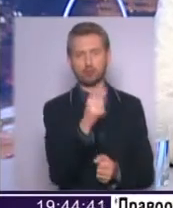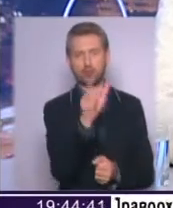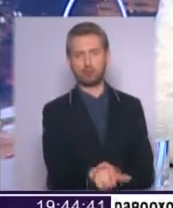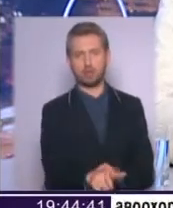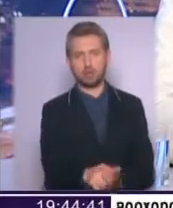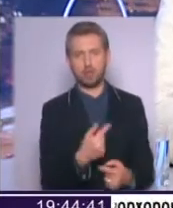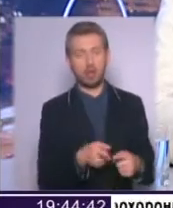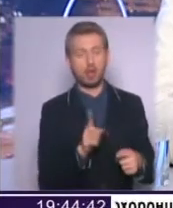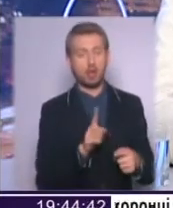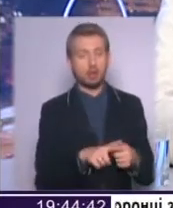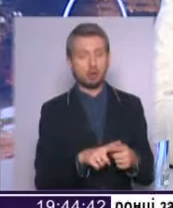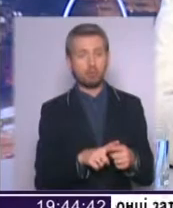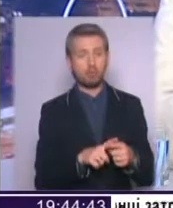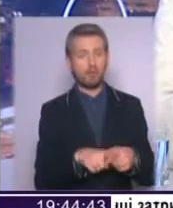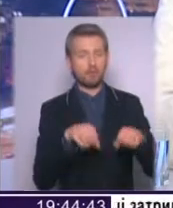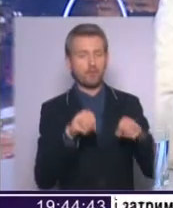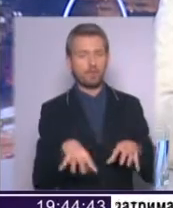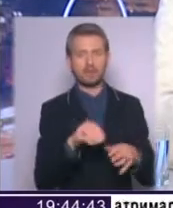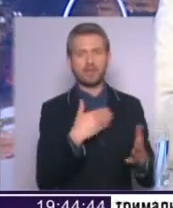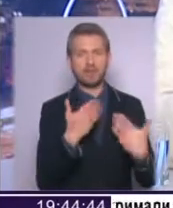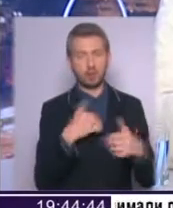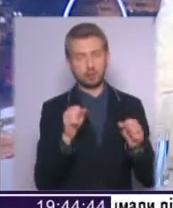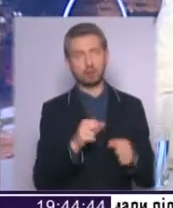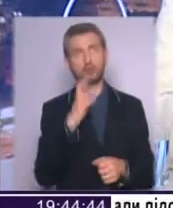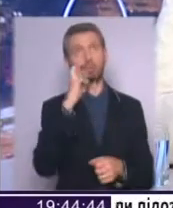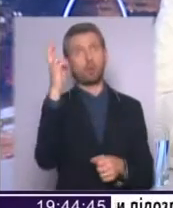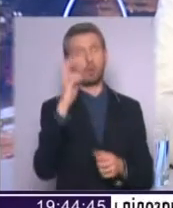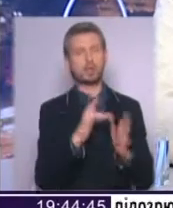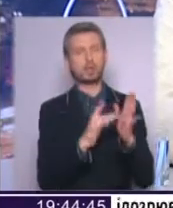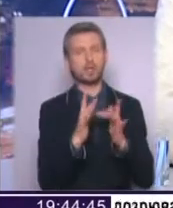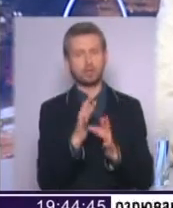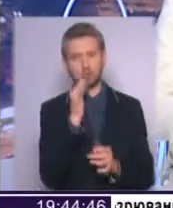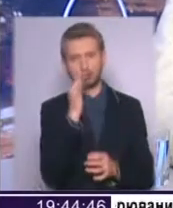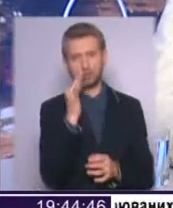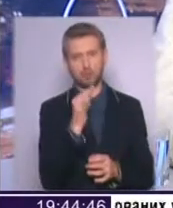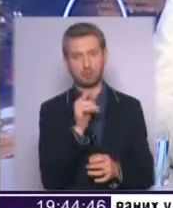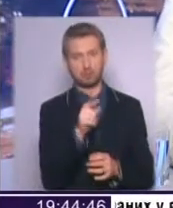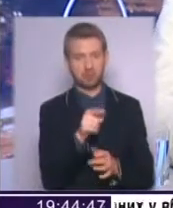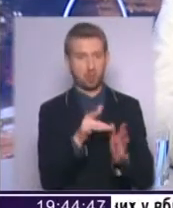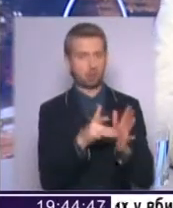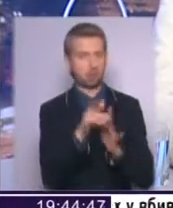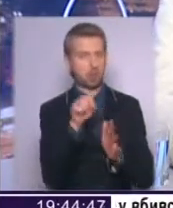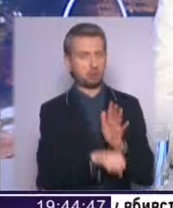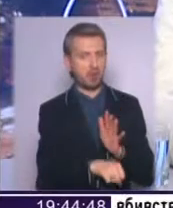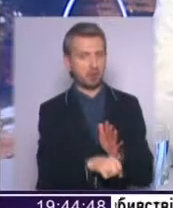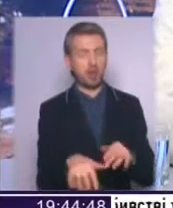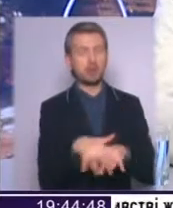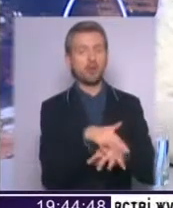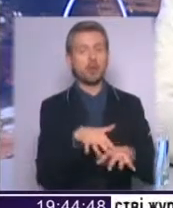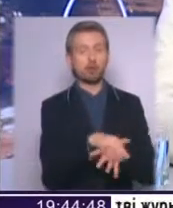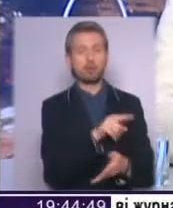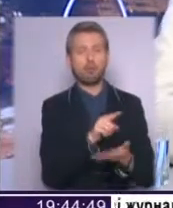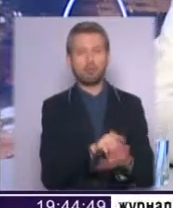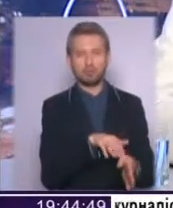Бо врегулювати всі відносини може Бог. От Ісус Христос і той його розіпняли. Я ще раз кажу, народ повинен